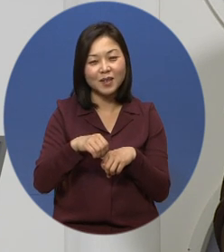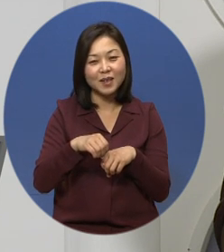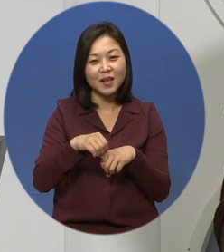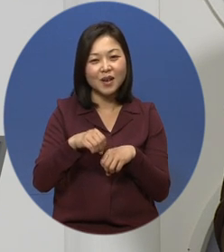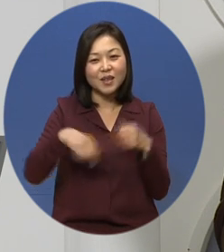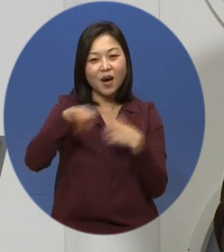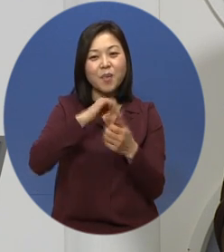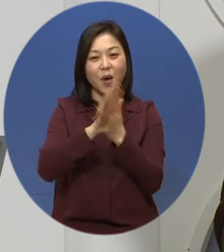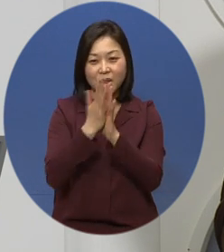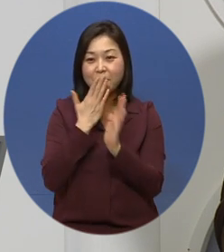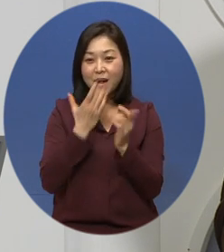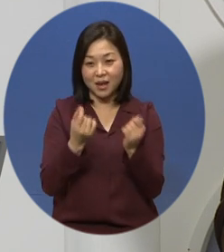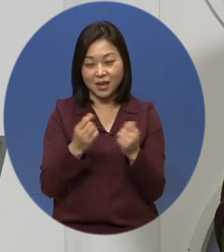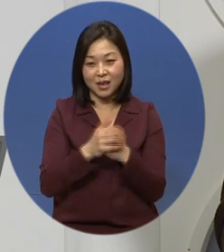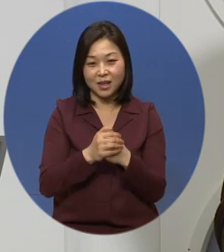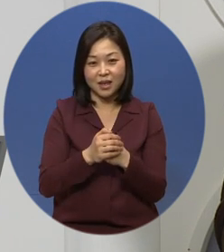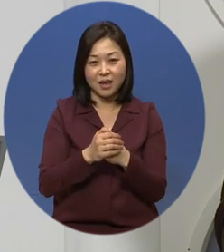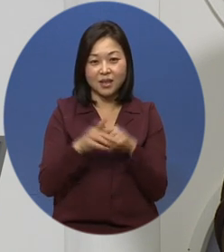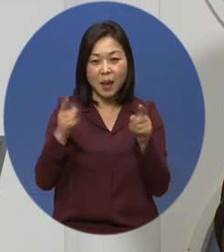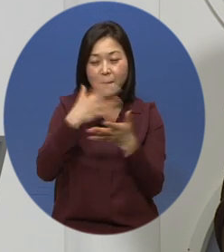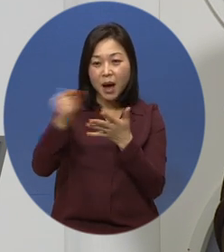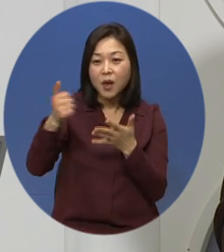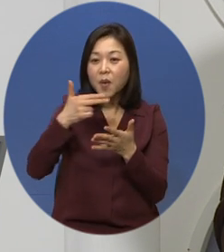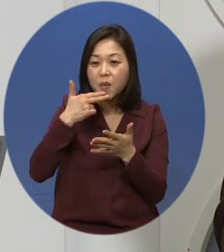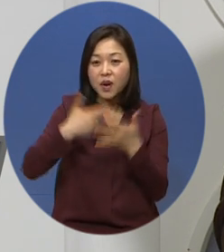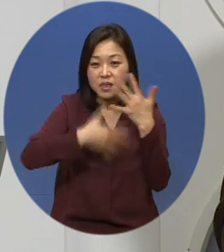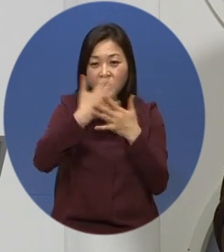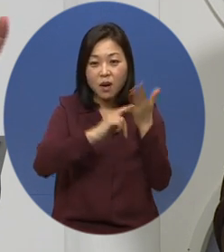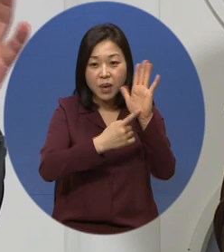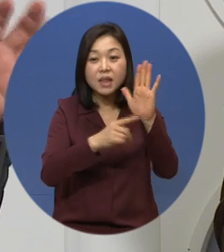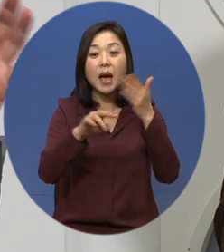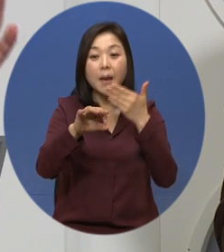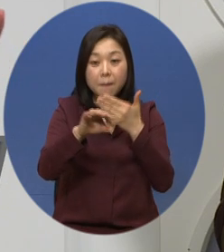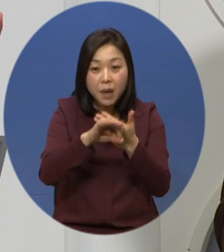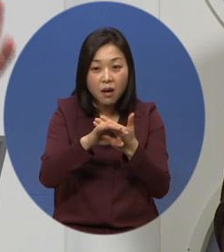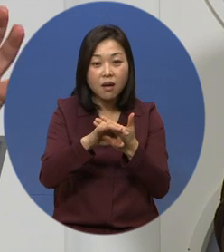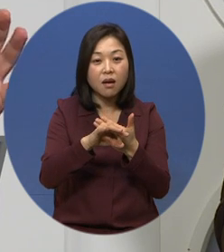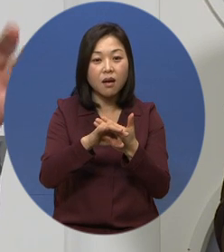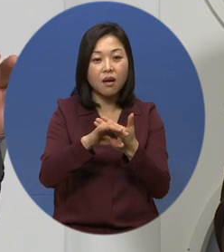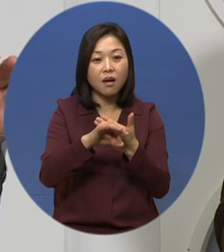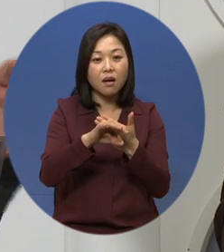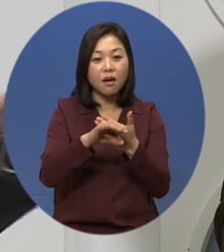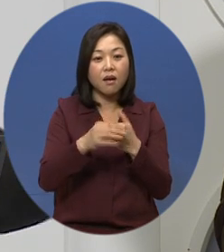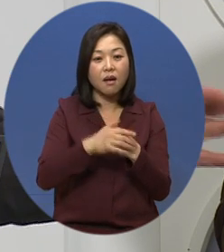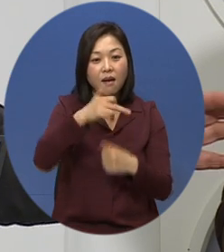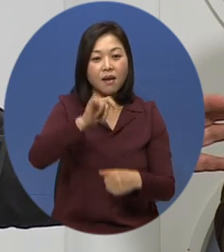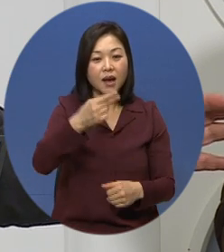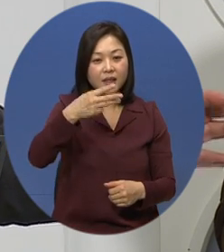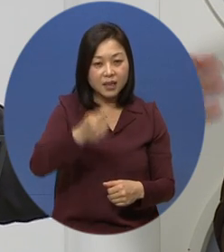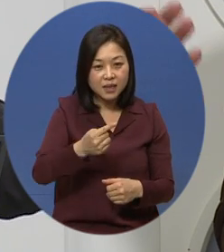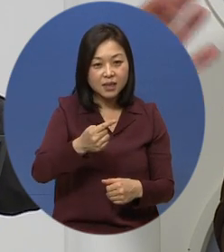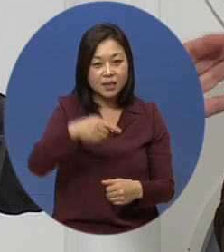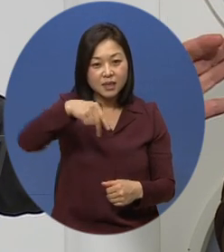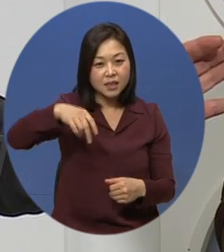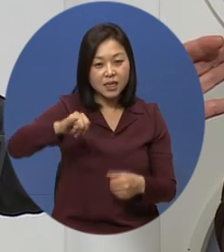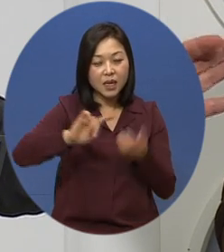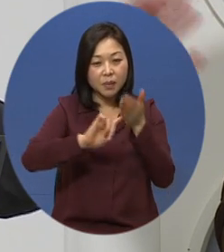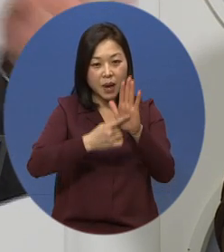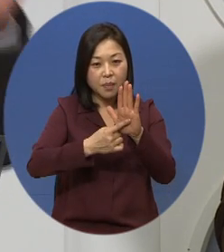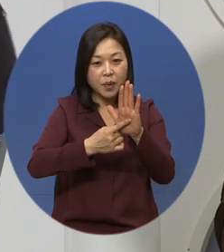상영을 했다면 상영을 했다면 영화 칸 그 시의 발표회 에 나오는 어